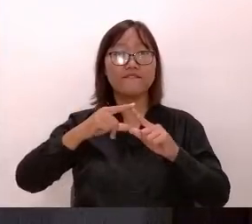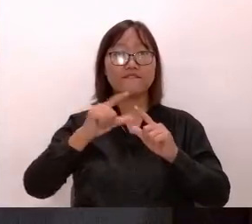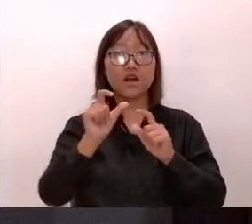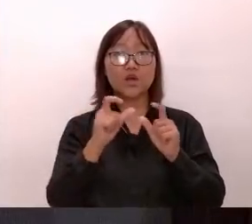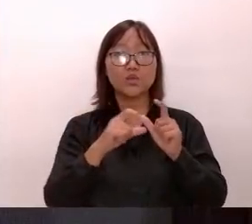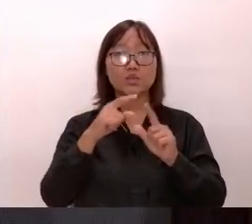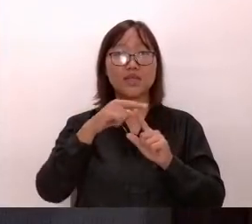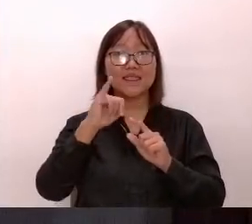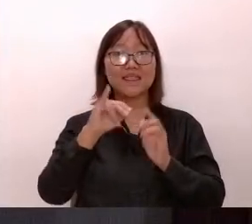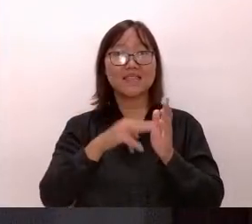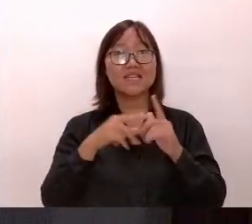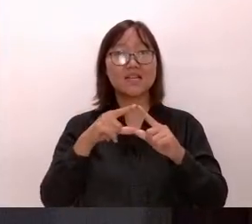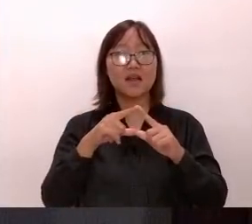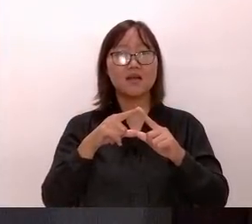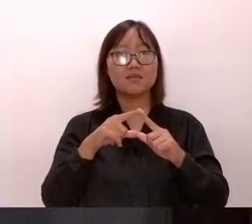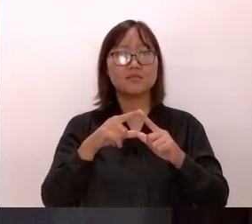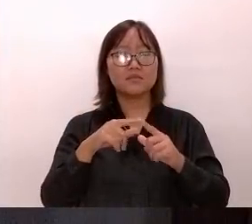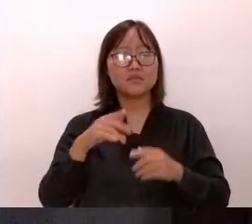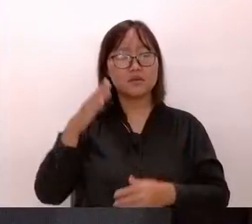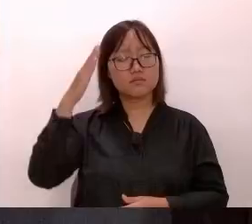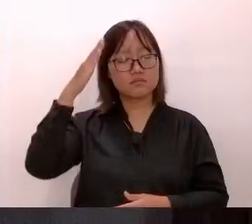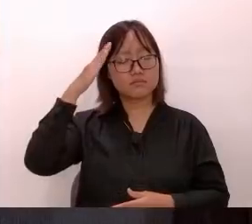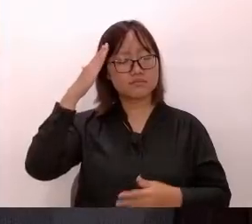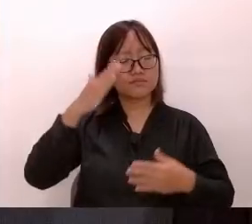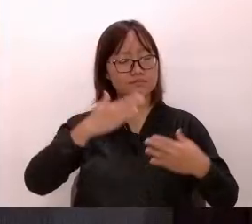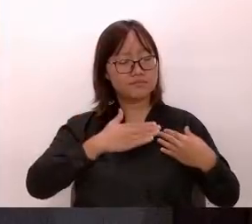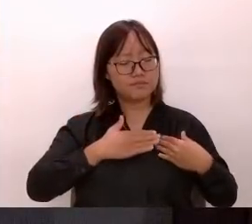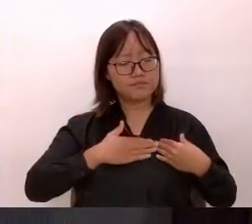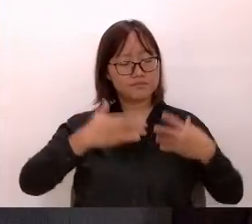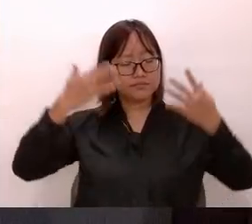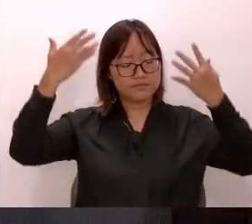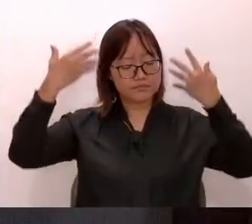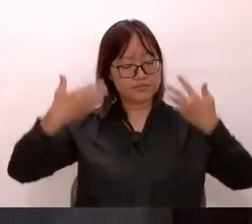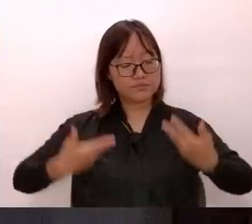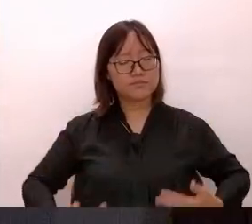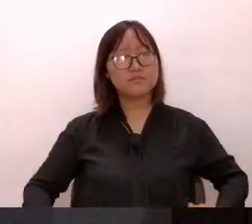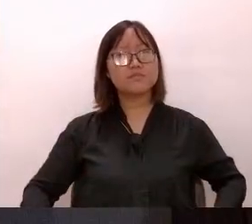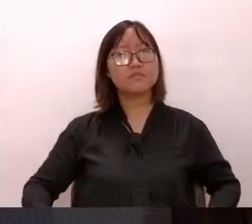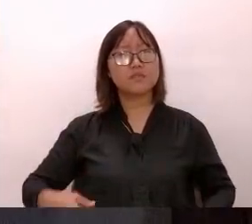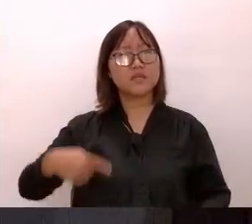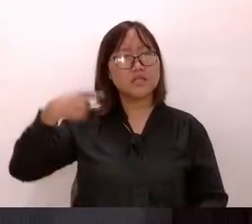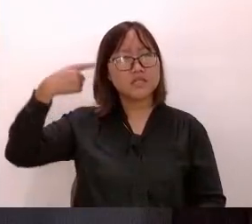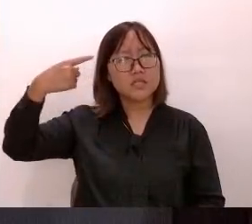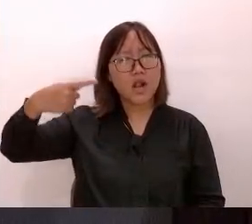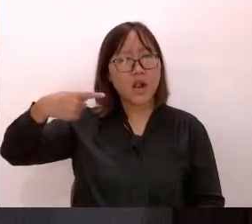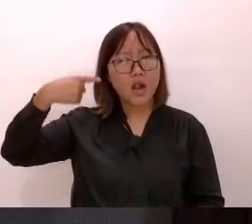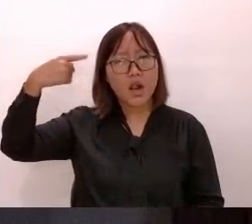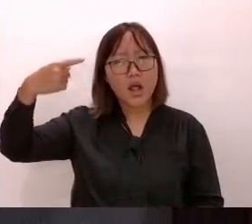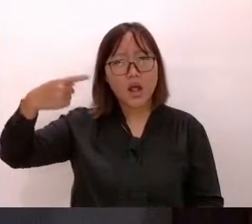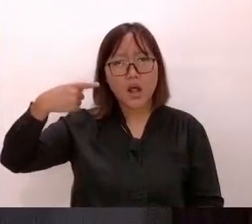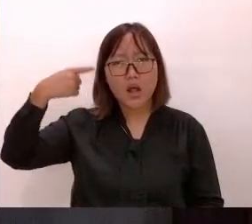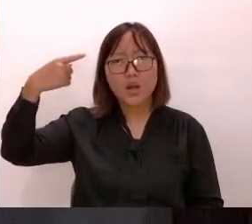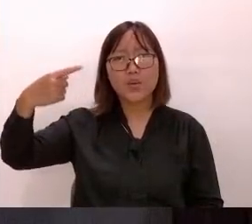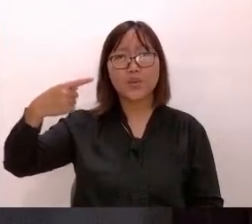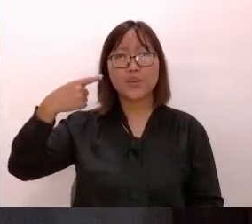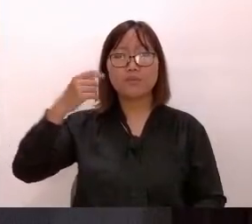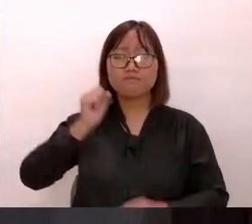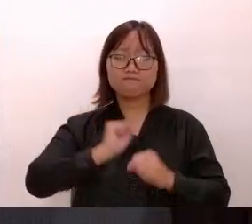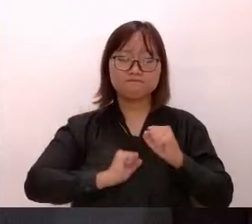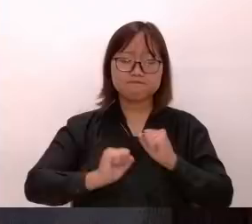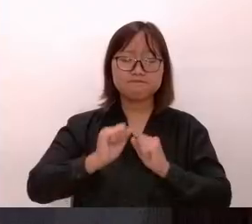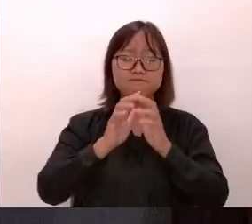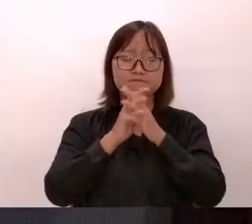hati Budi dan energinya setiap saat tanpa henti dan tanpa cuti pada kerahiman